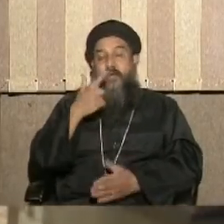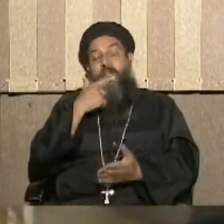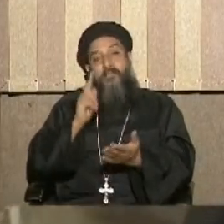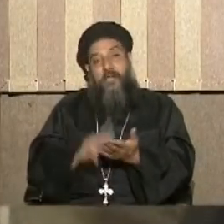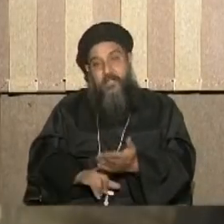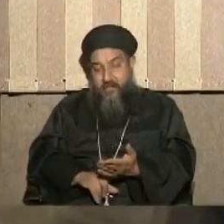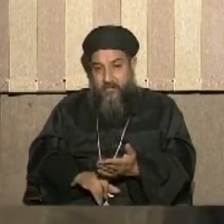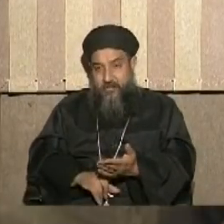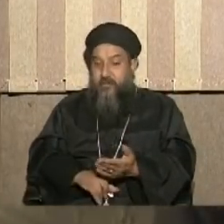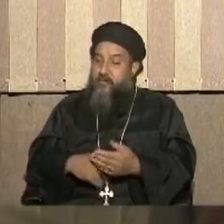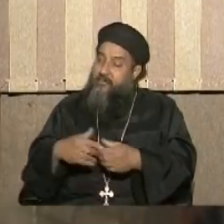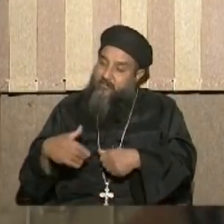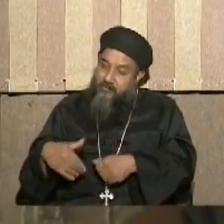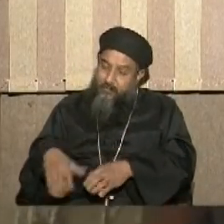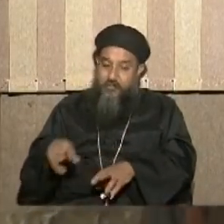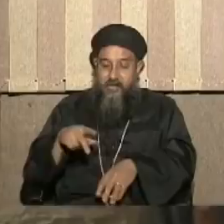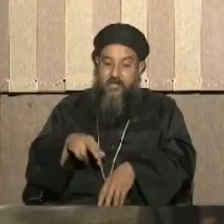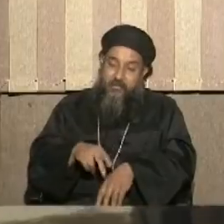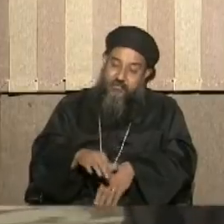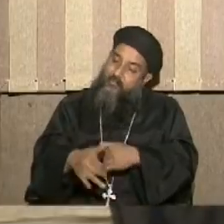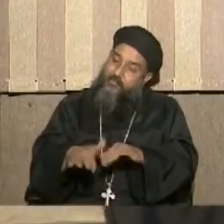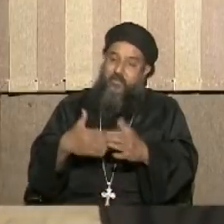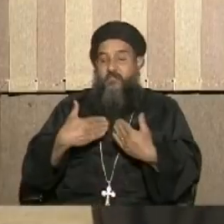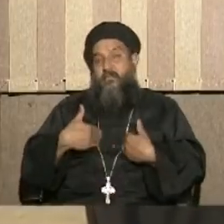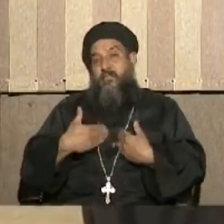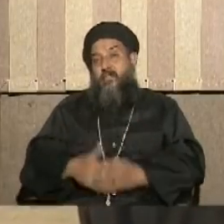بجد سيبينا نكمل طريقنا.